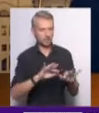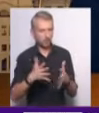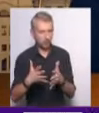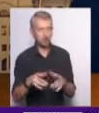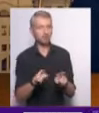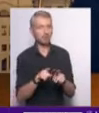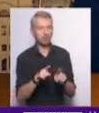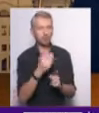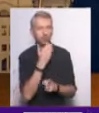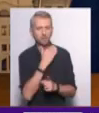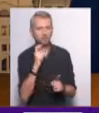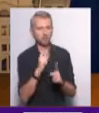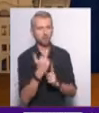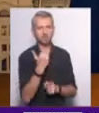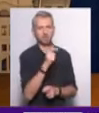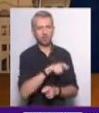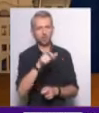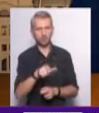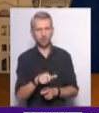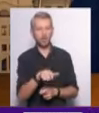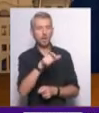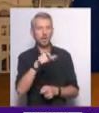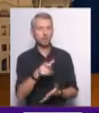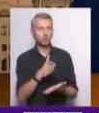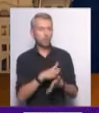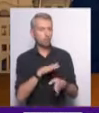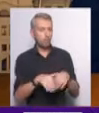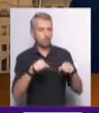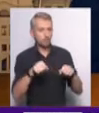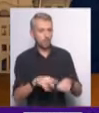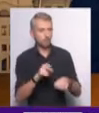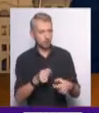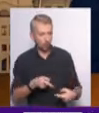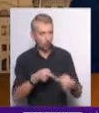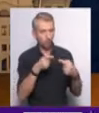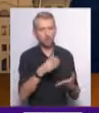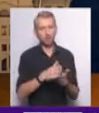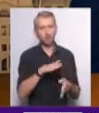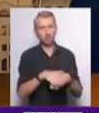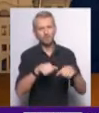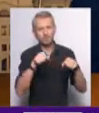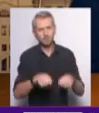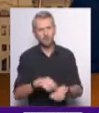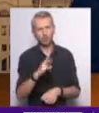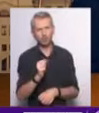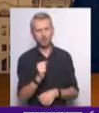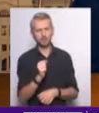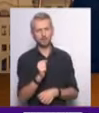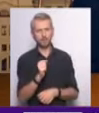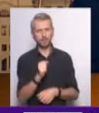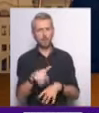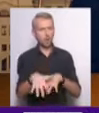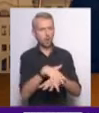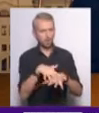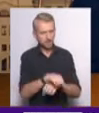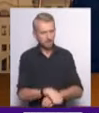ж таки останнє слово за людьми. І люди мають повне право на опір, мають повне право на громадський